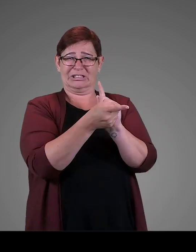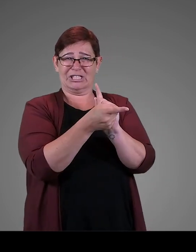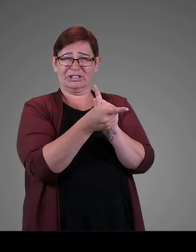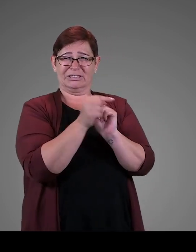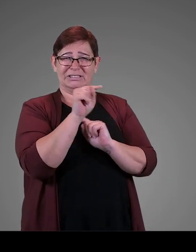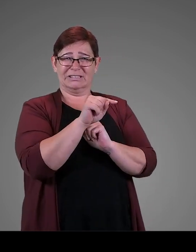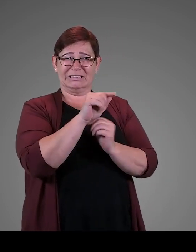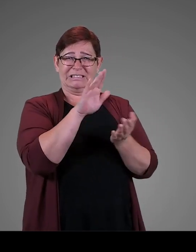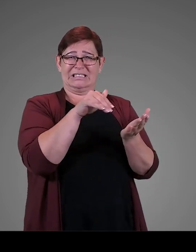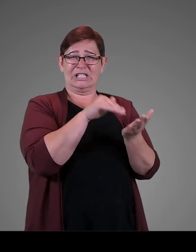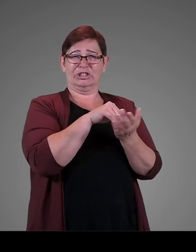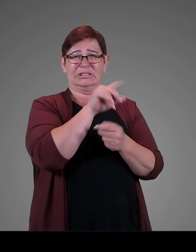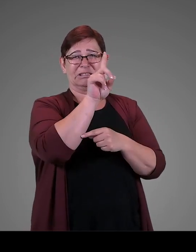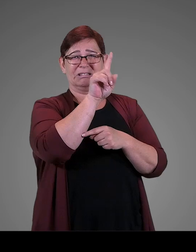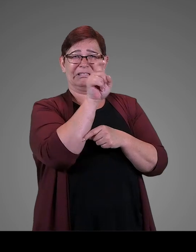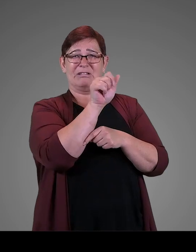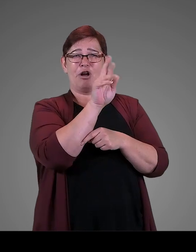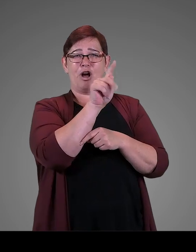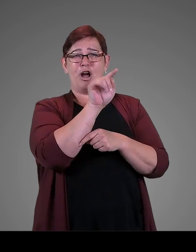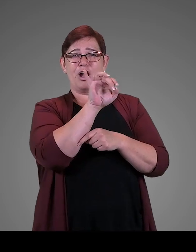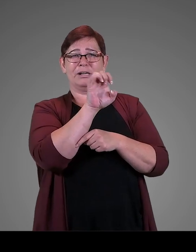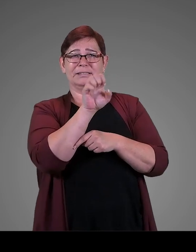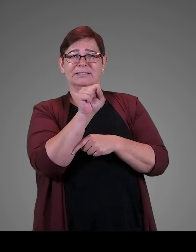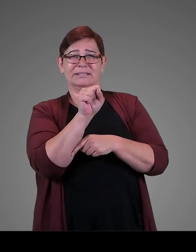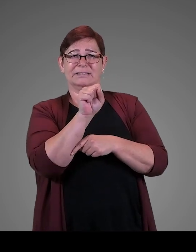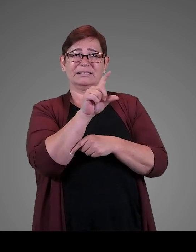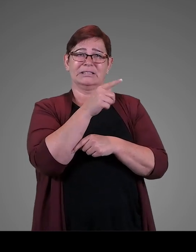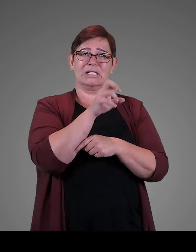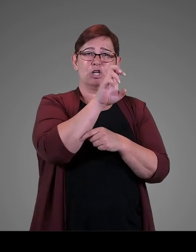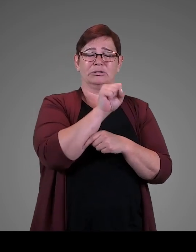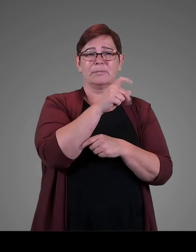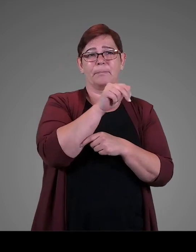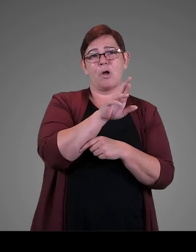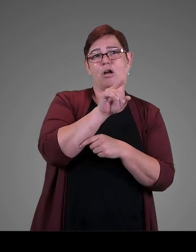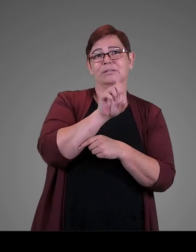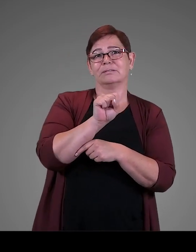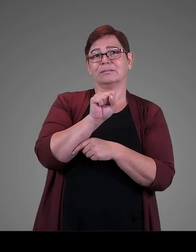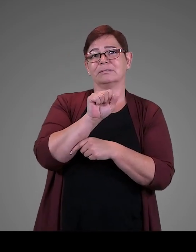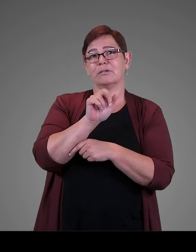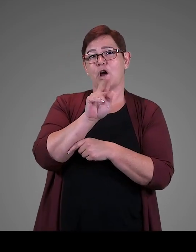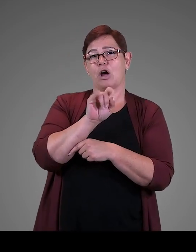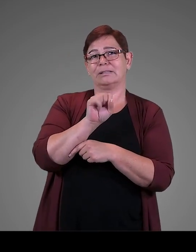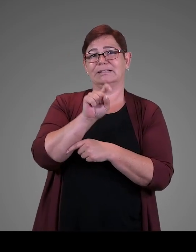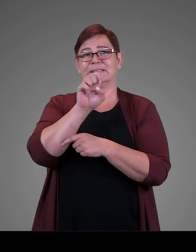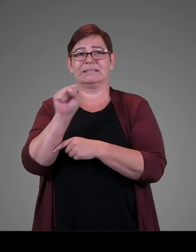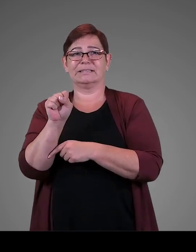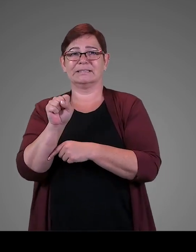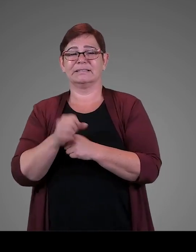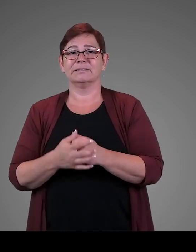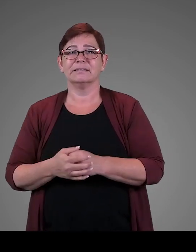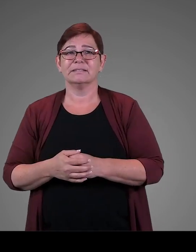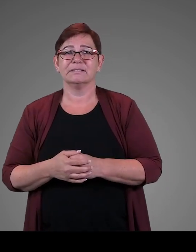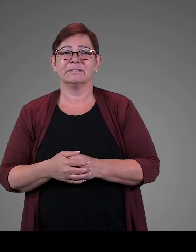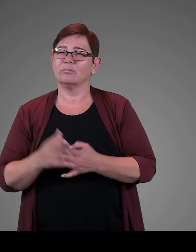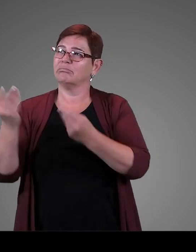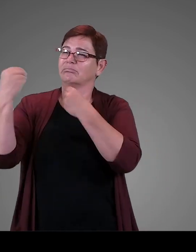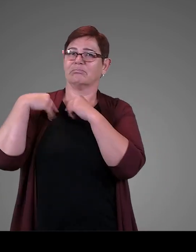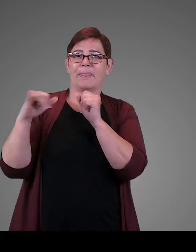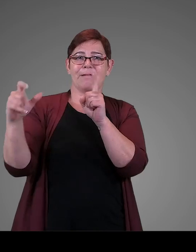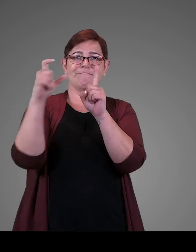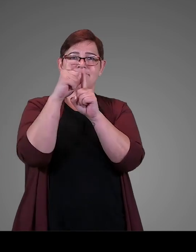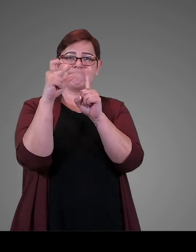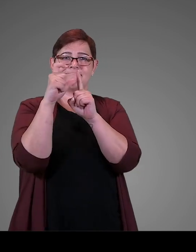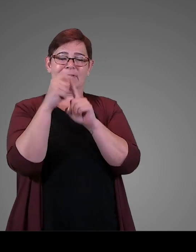il n'aimait pas la traduction centre d'artistes gérés par des artistes Donc, il nous a donné ce terme